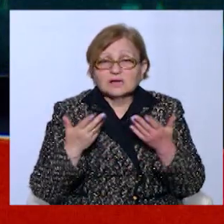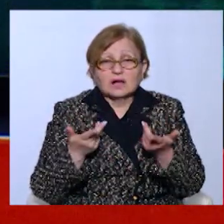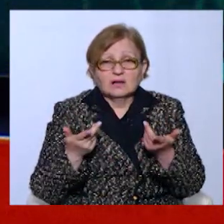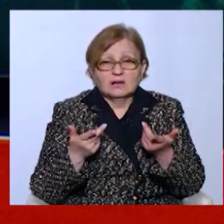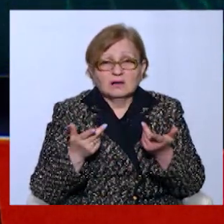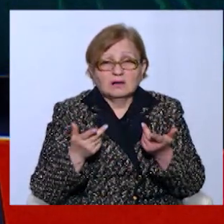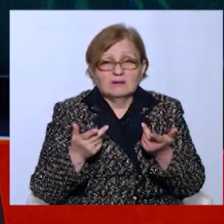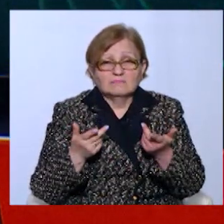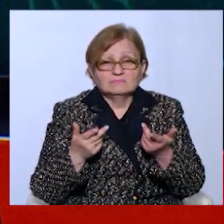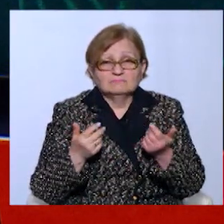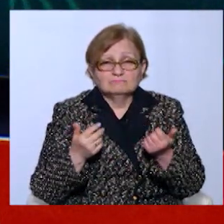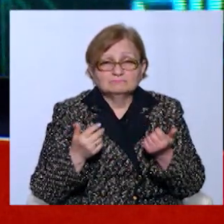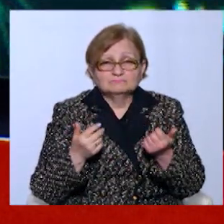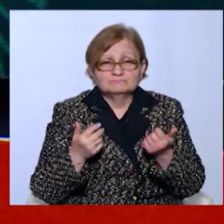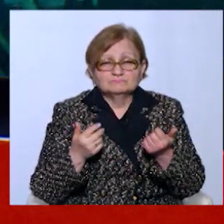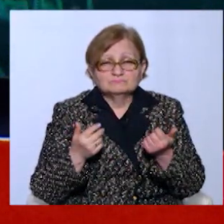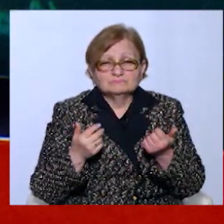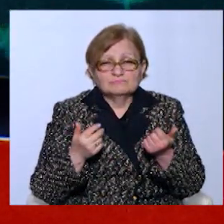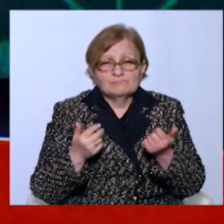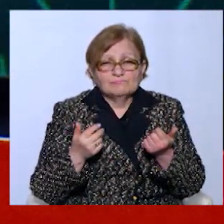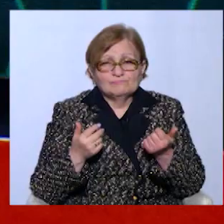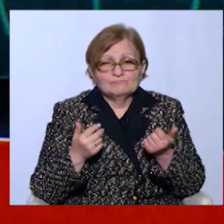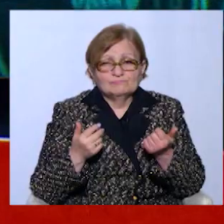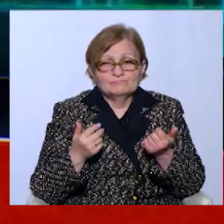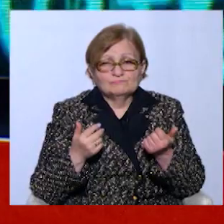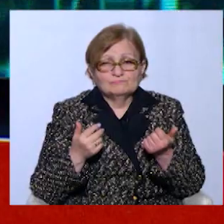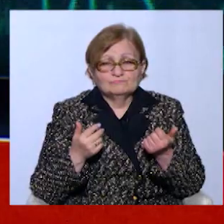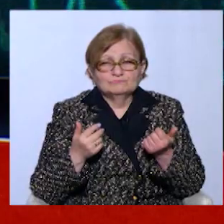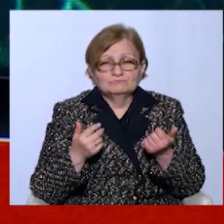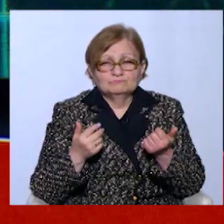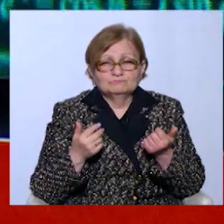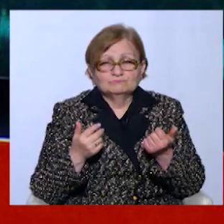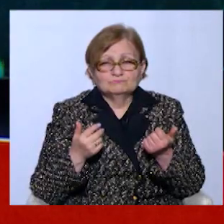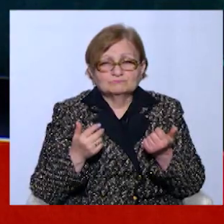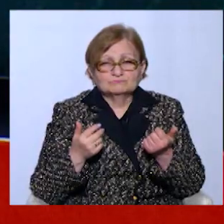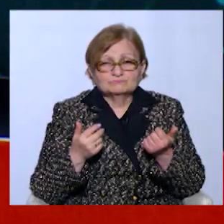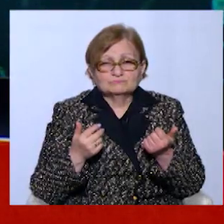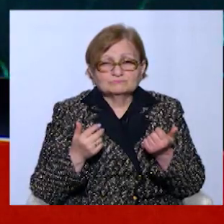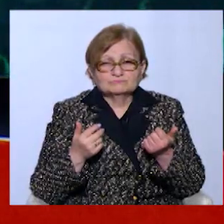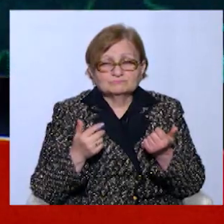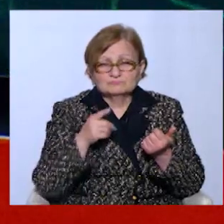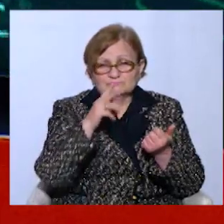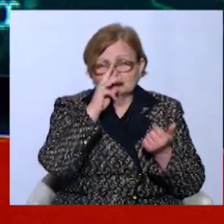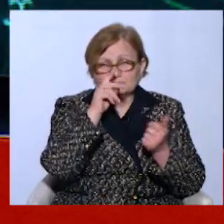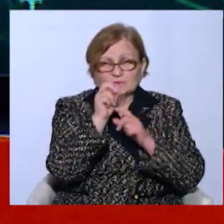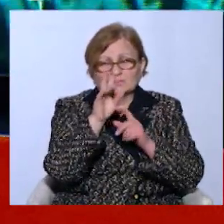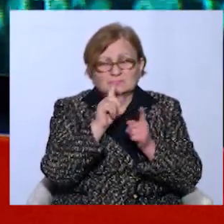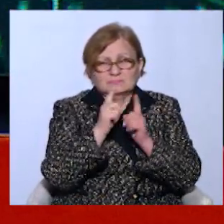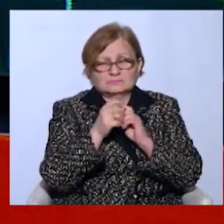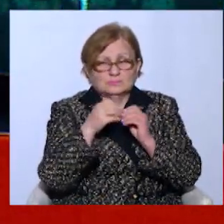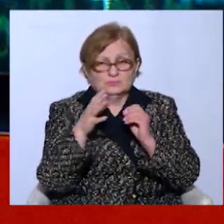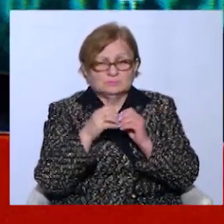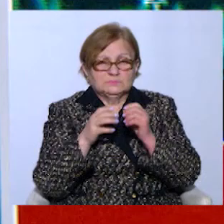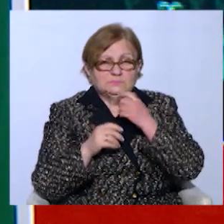4-ზე 5-ზე გავამრავლე უკაცრავად 5-ზე 15/5. საპატიო და გამოდის ეს.